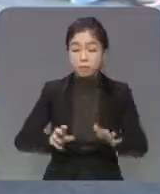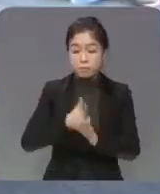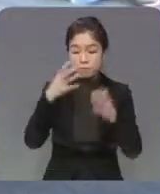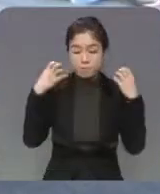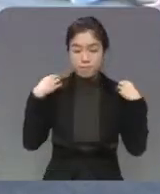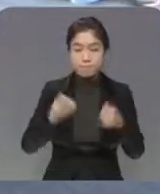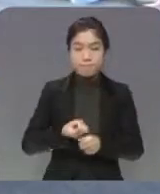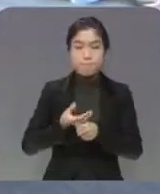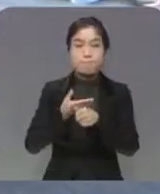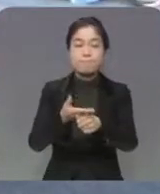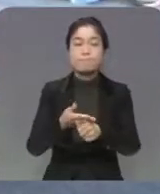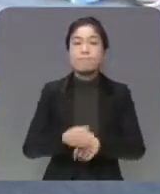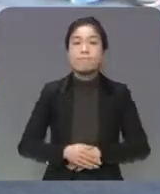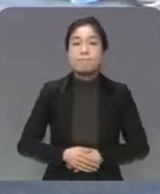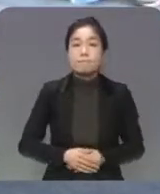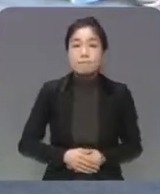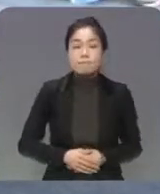광주시청 에서 kbs 뉴스 박지성 입니다